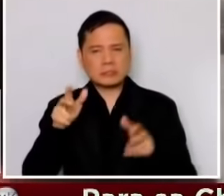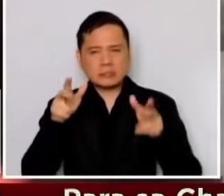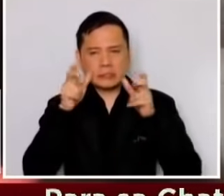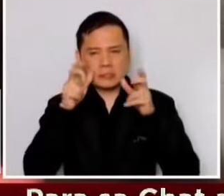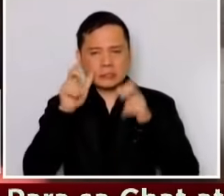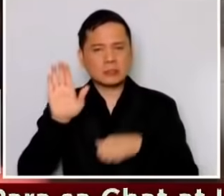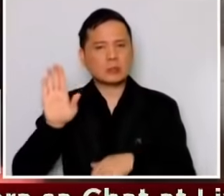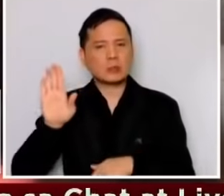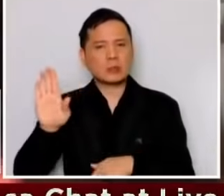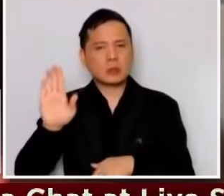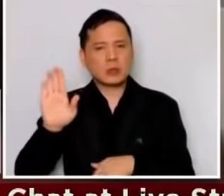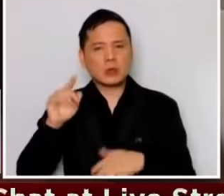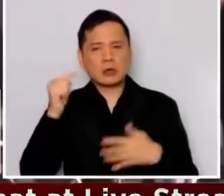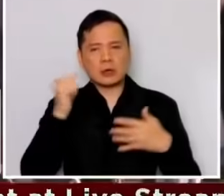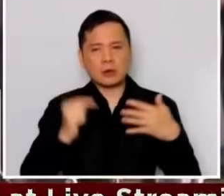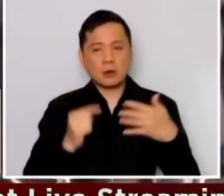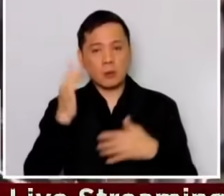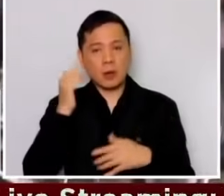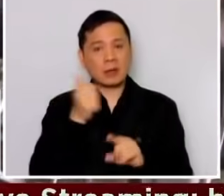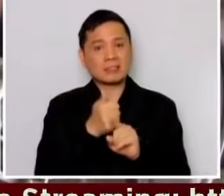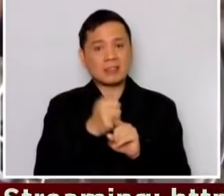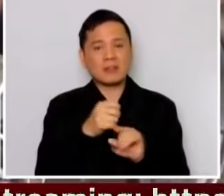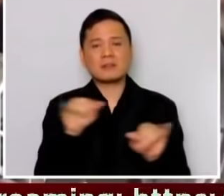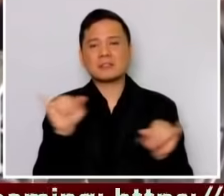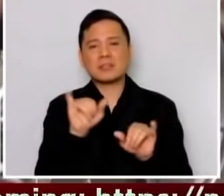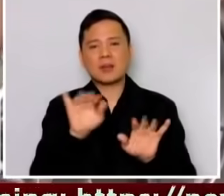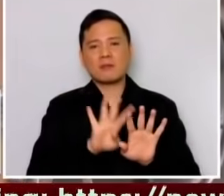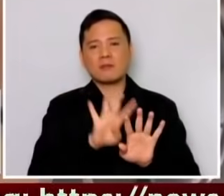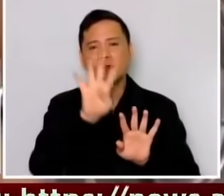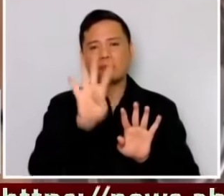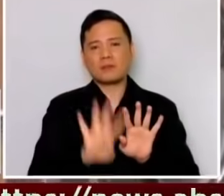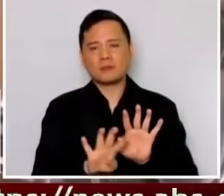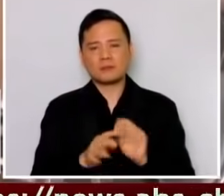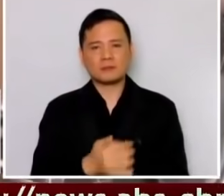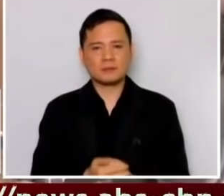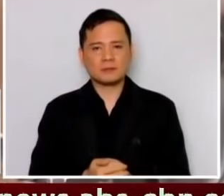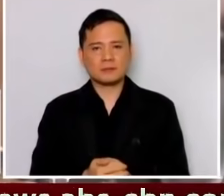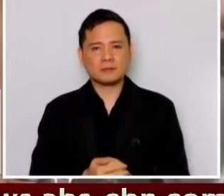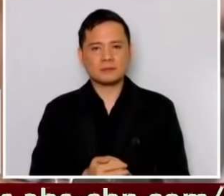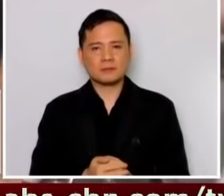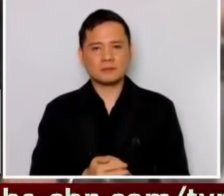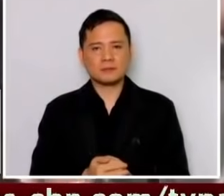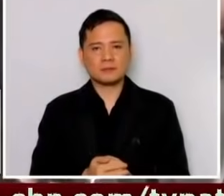silang mga frontliner. Rayo Kapulong, ABS-CBN News.